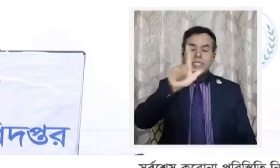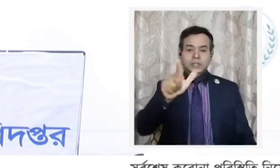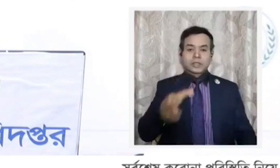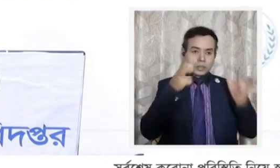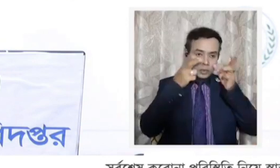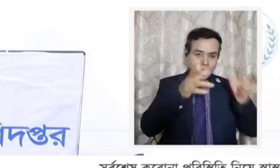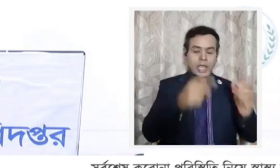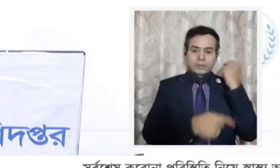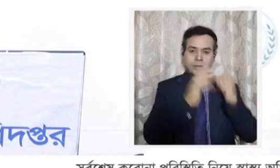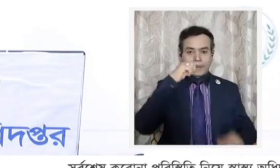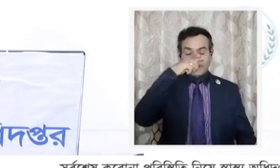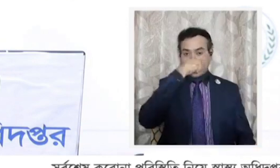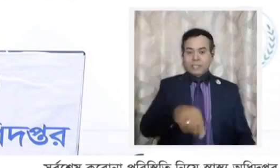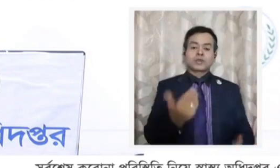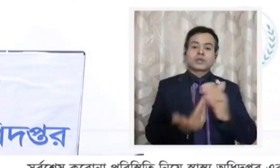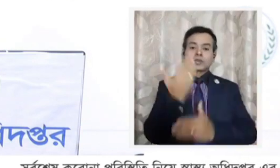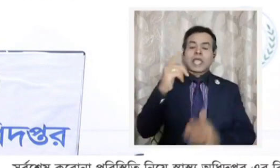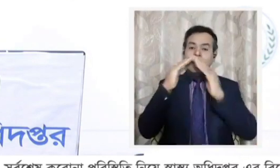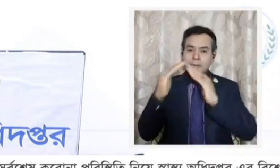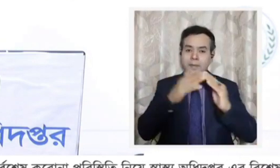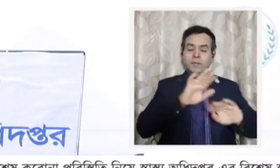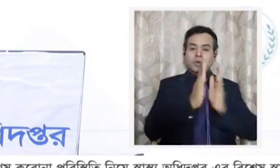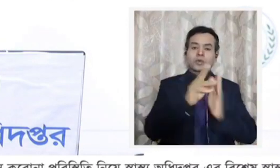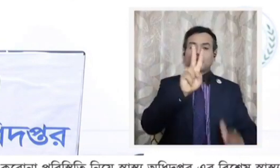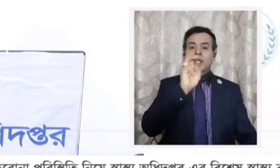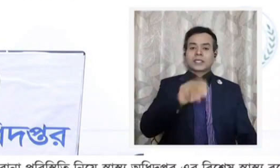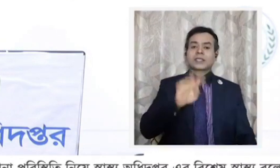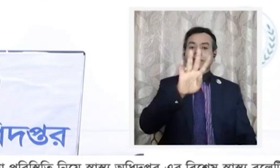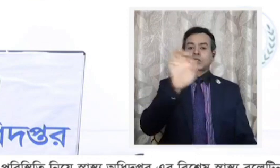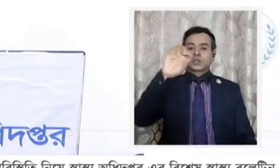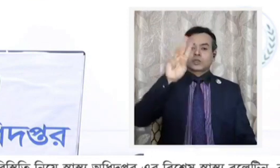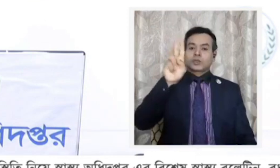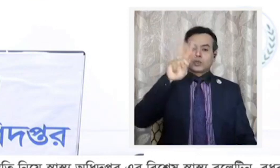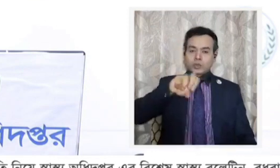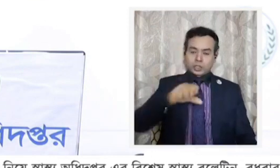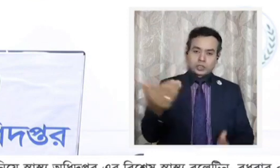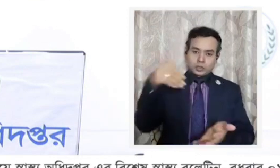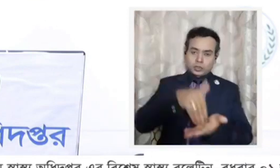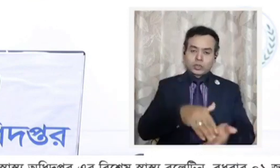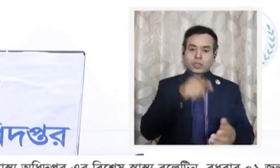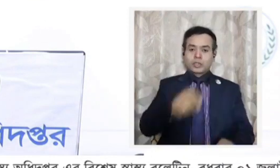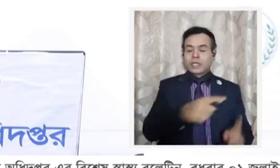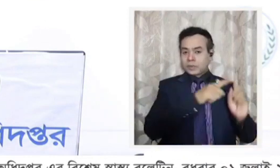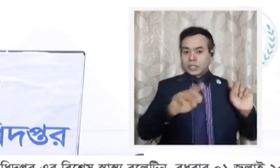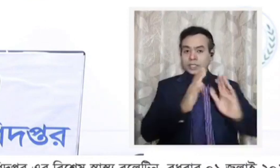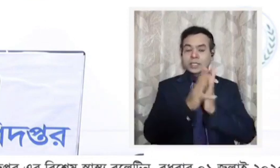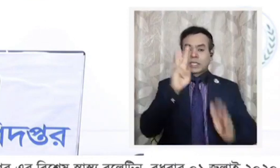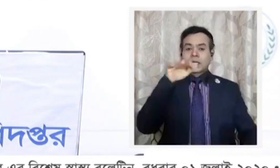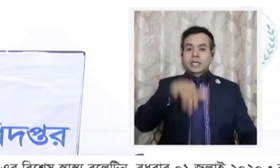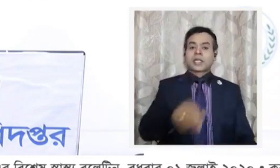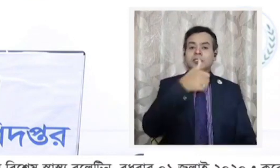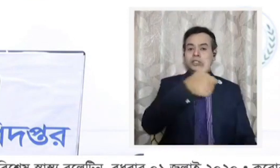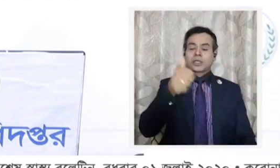আছেন 15,547 জন। 24 ঘন্টায় কোয়ারেন্টাইনে যুক্ত হয়েছেন 2,429 জন। এ